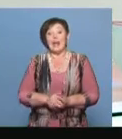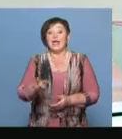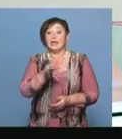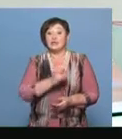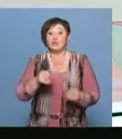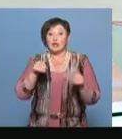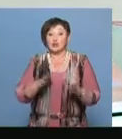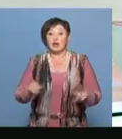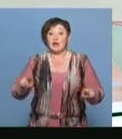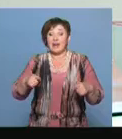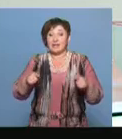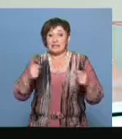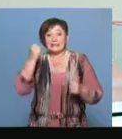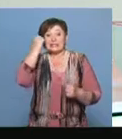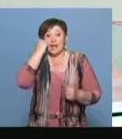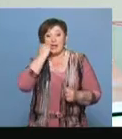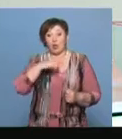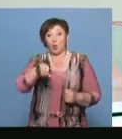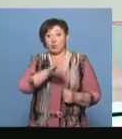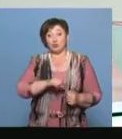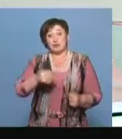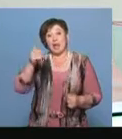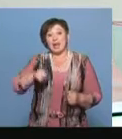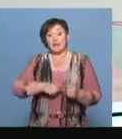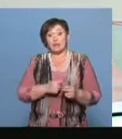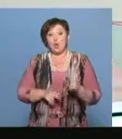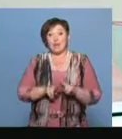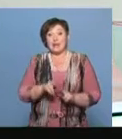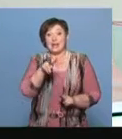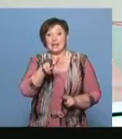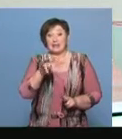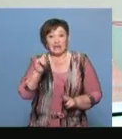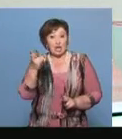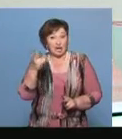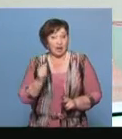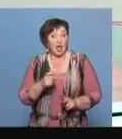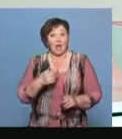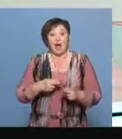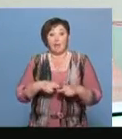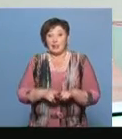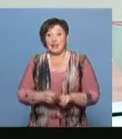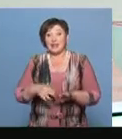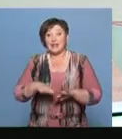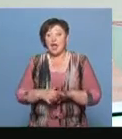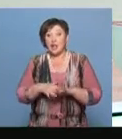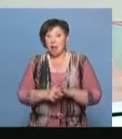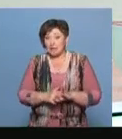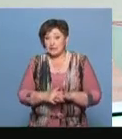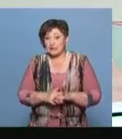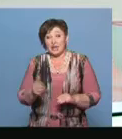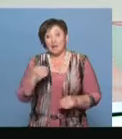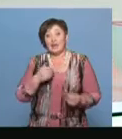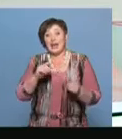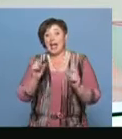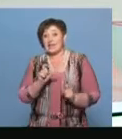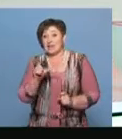решили возродить старинное удмуртское ремесло – плетение лыка. И, как оказалось, сделать это не так просто. Мастеров, знакомых с этим делом, практически